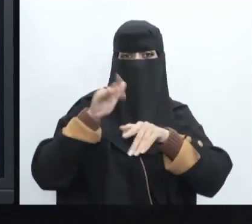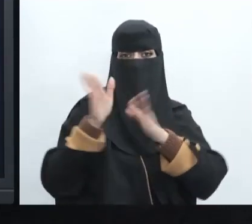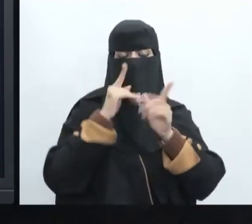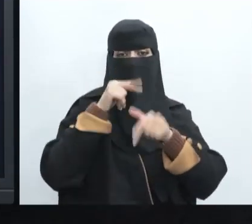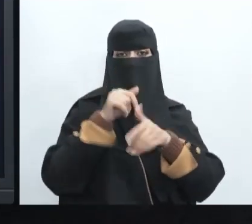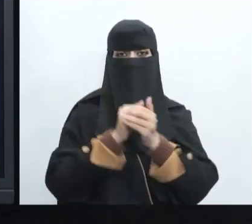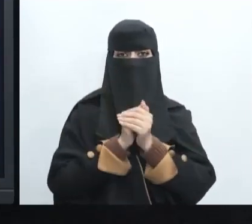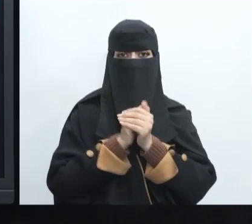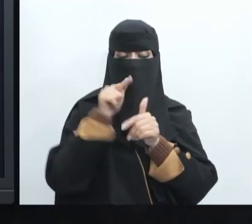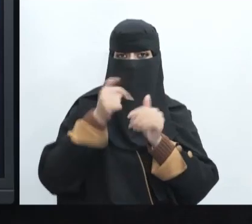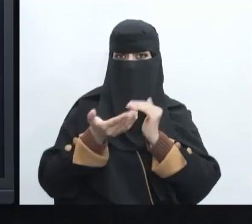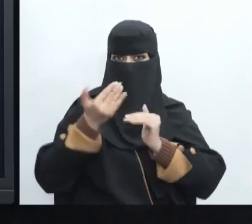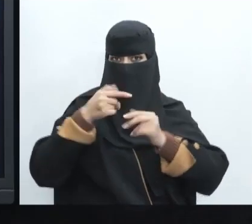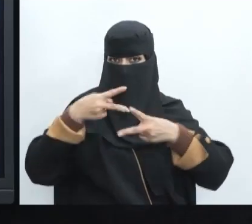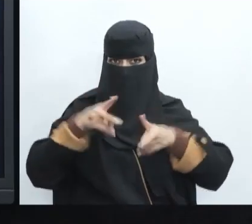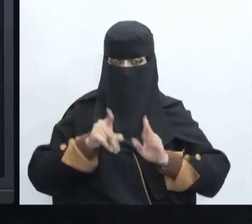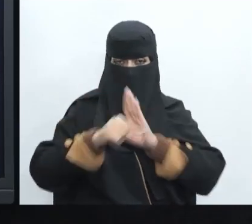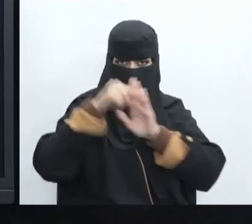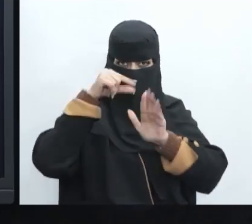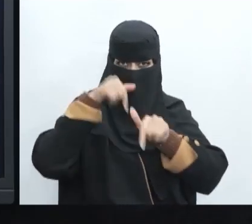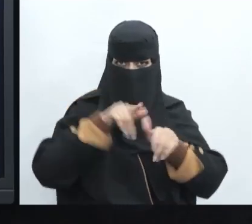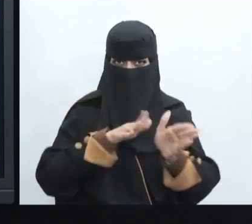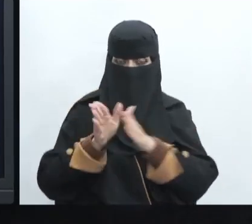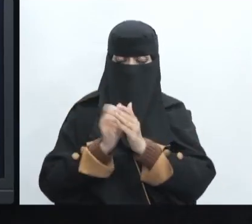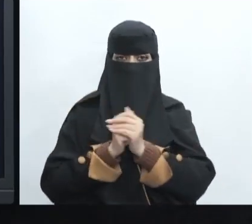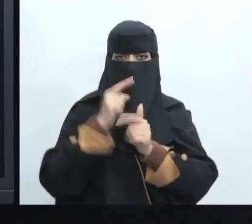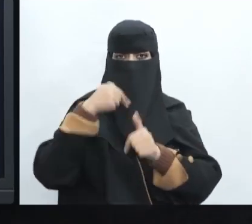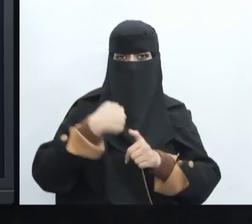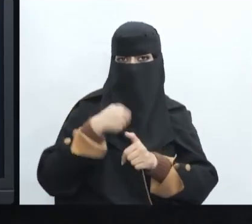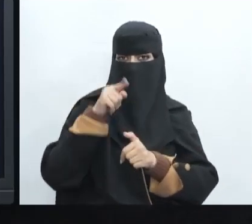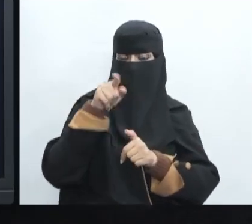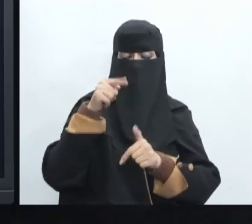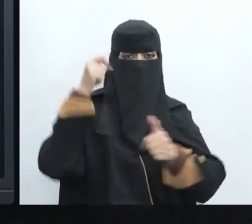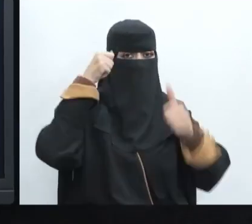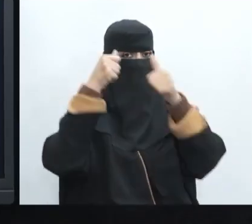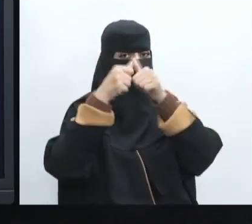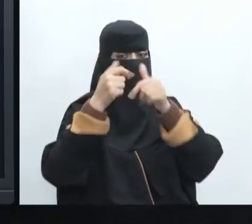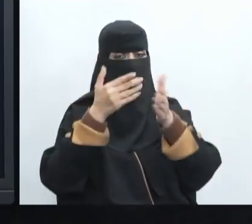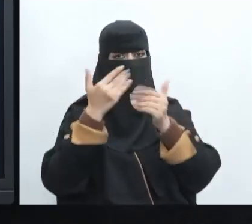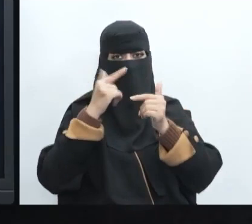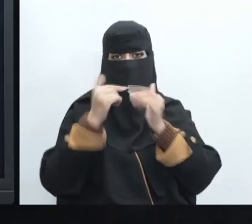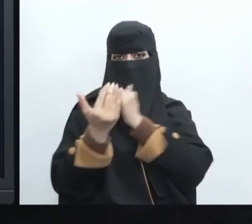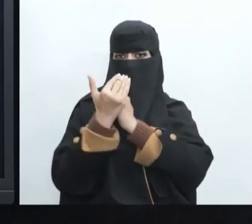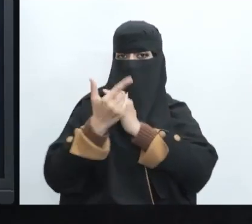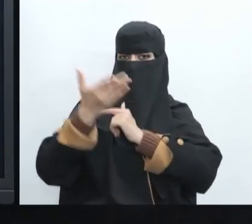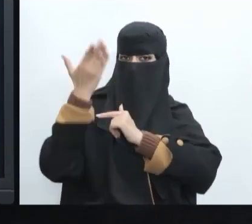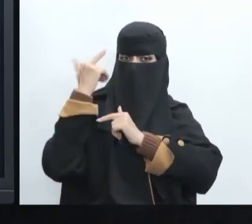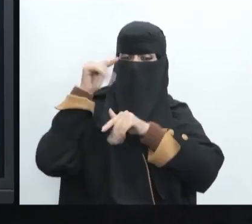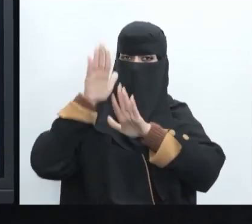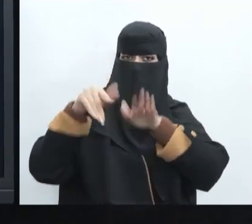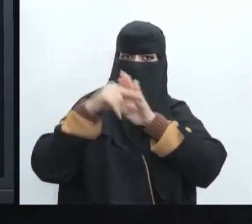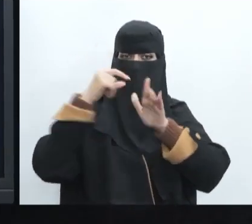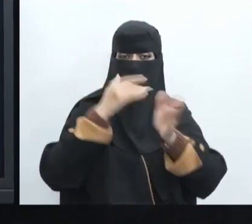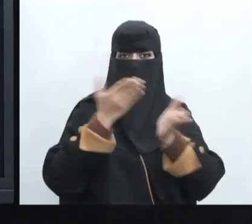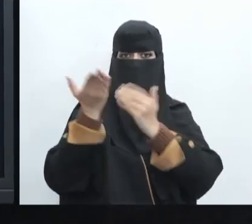وبنات الطلاب قبل ان نبتدي بدرسنا لهذا اليوم انا وانتم نستذكروا ما اخذناه في الدرس